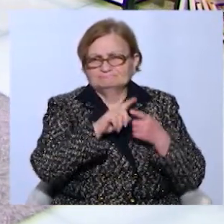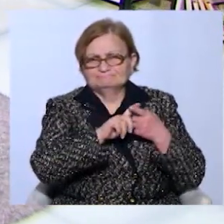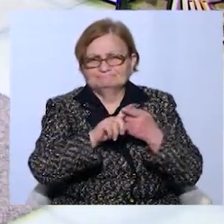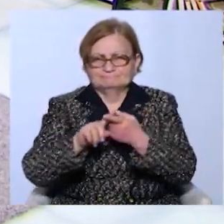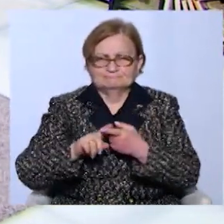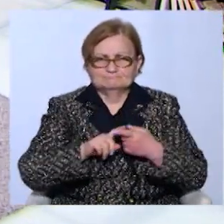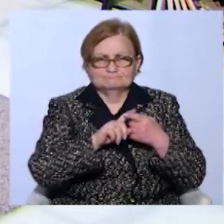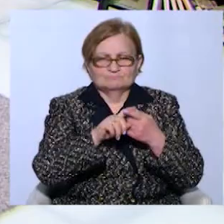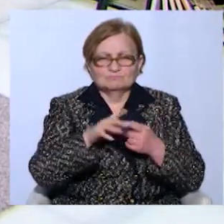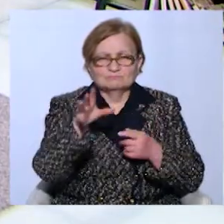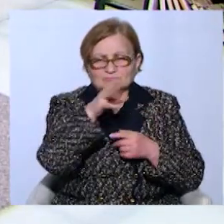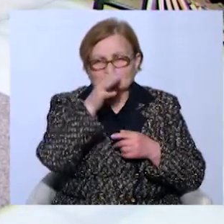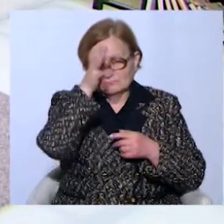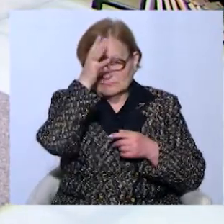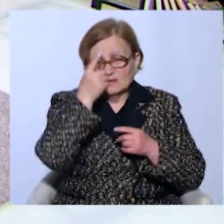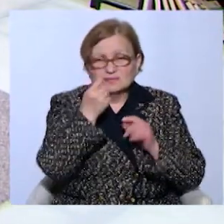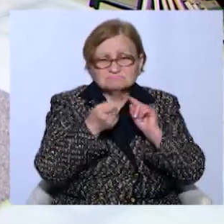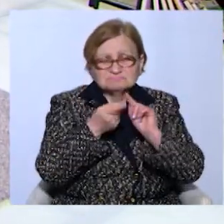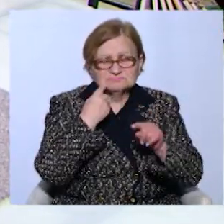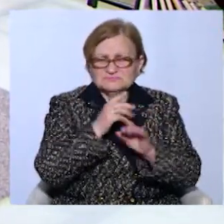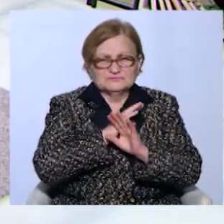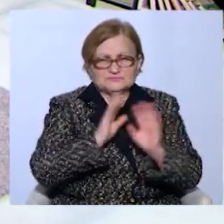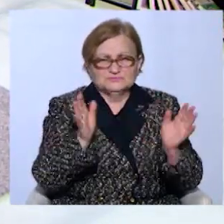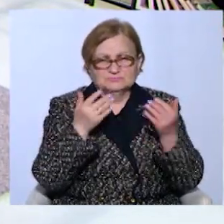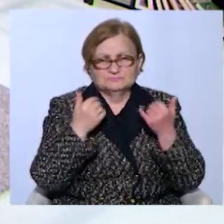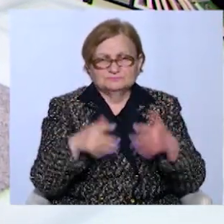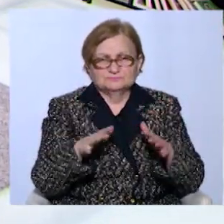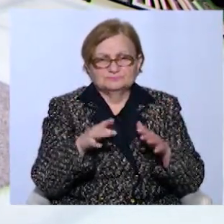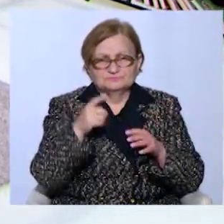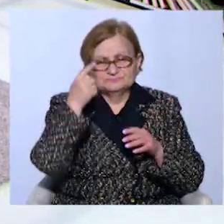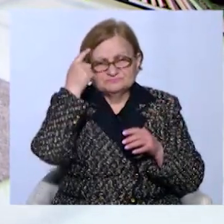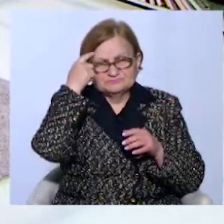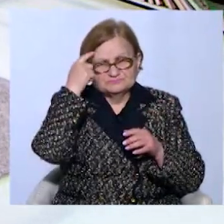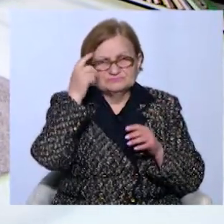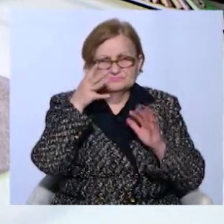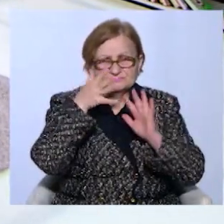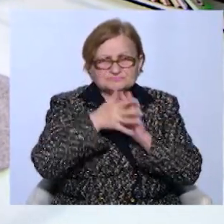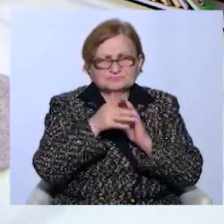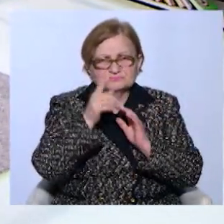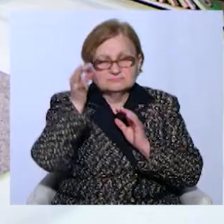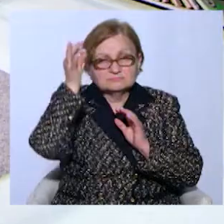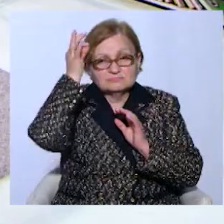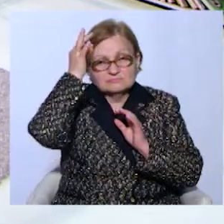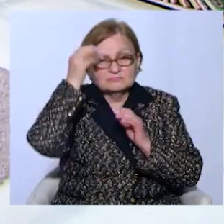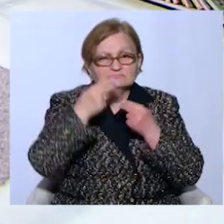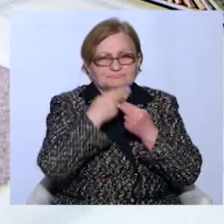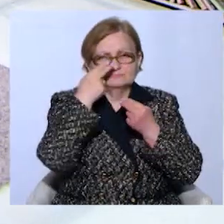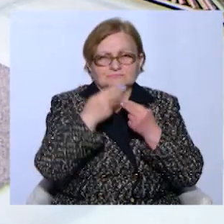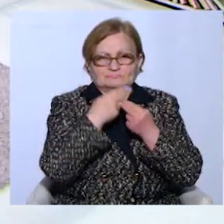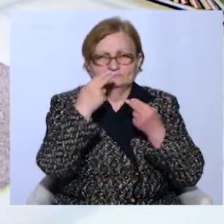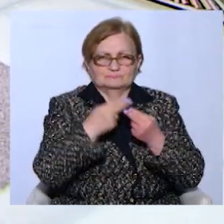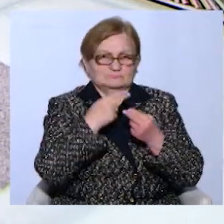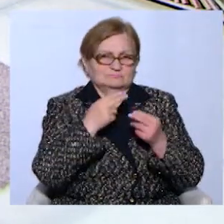რადგან ყველას რაღაც თავისია, გამოტოვებ რაღაცას და როდის ამოგივარდება, რა დროს გაგახსენებს ის